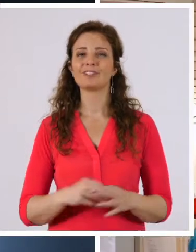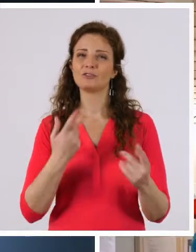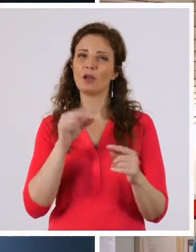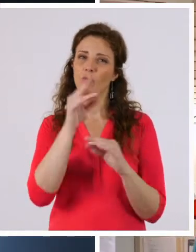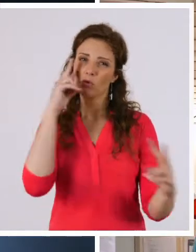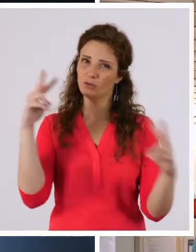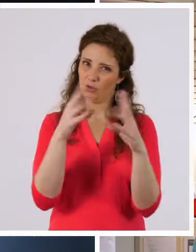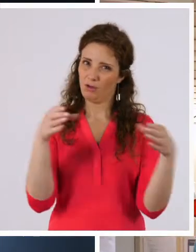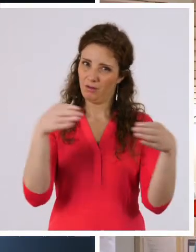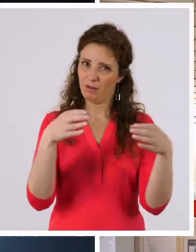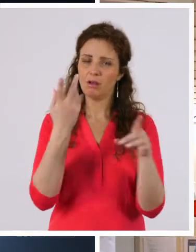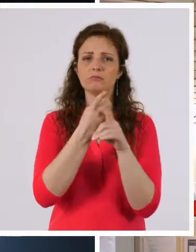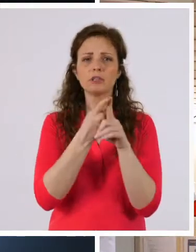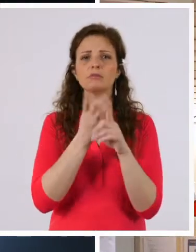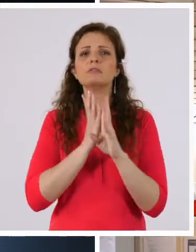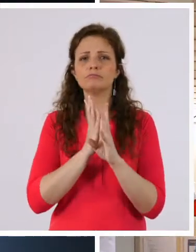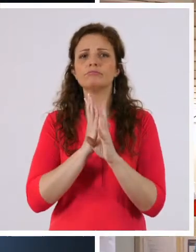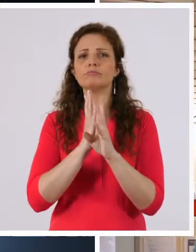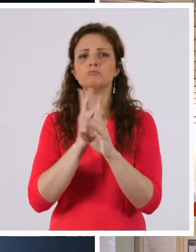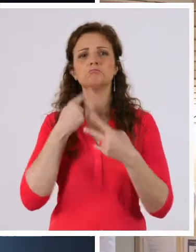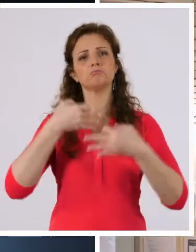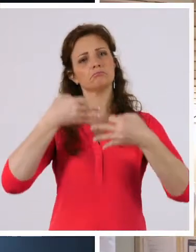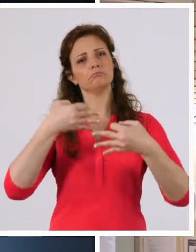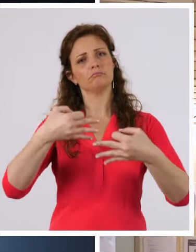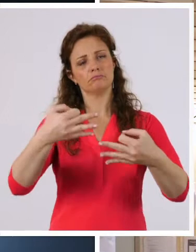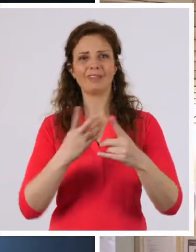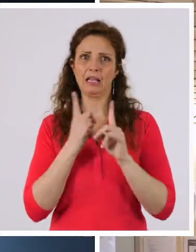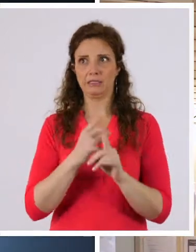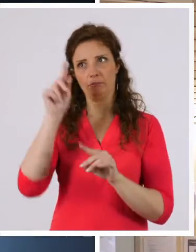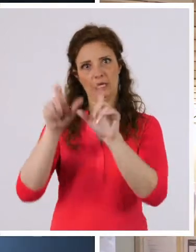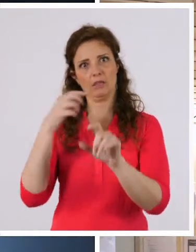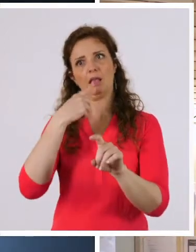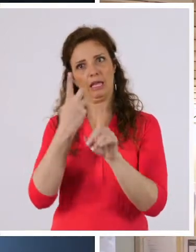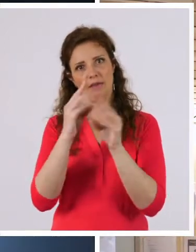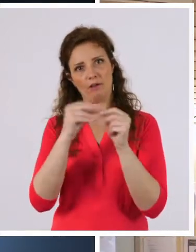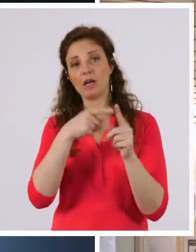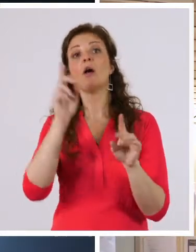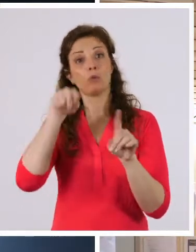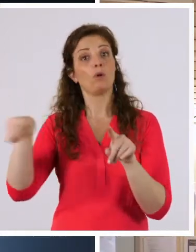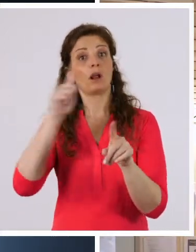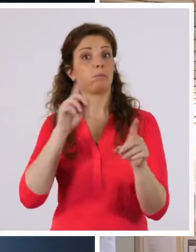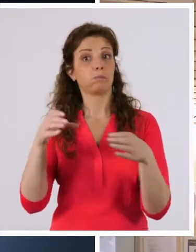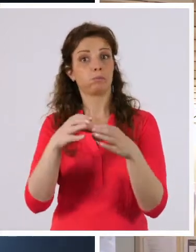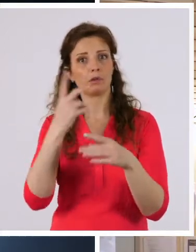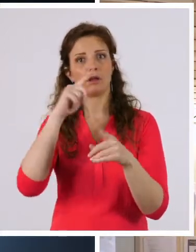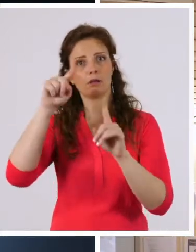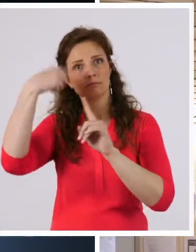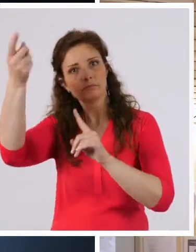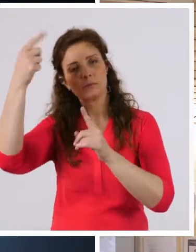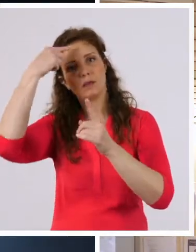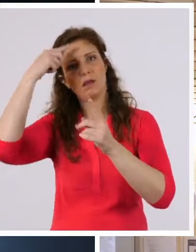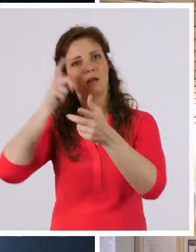Lasciate il punto di riunione con ordine, seguendo le indicazioni del personale di bordo che opera in costante contatto radio con